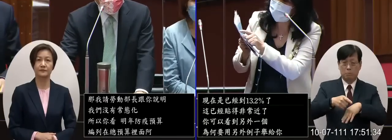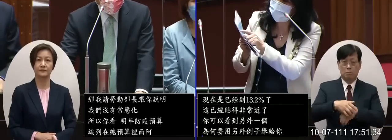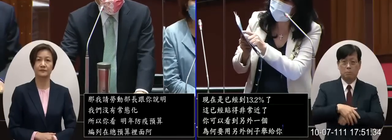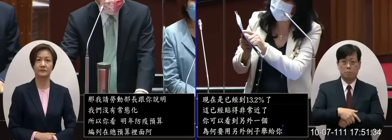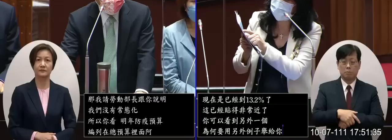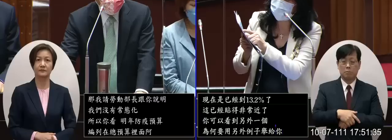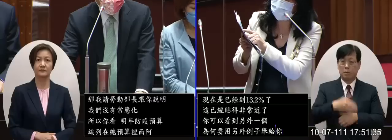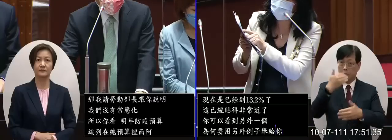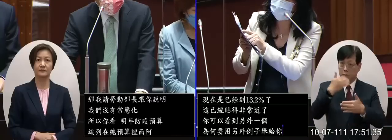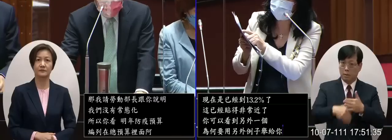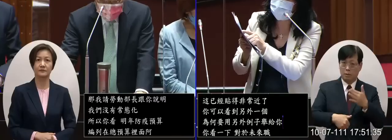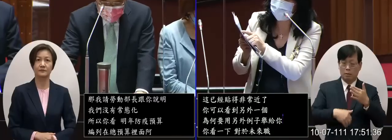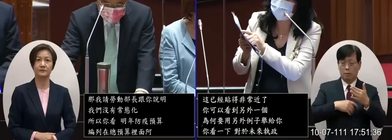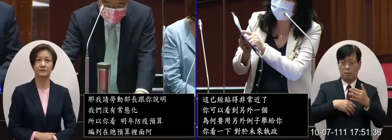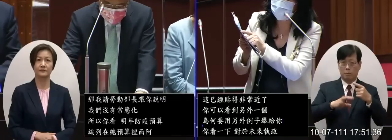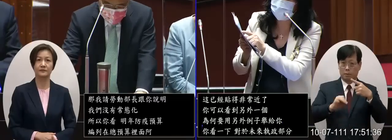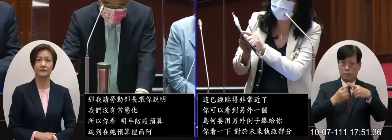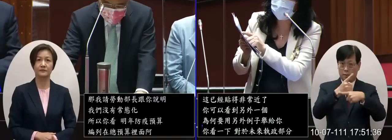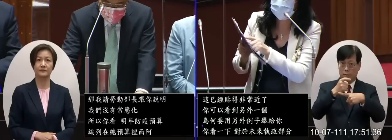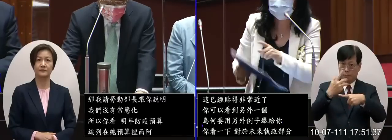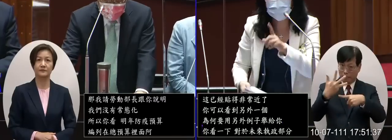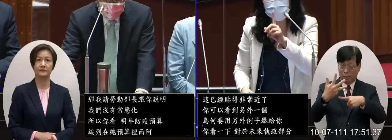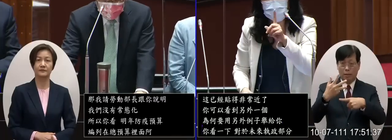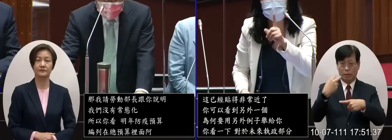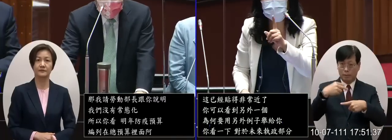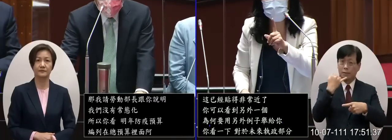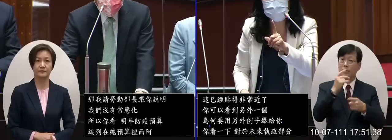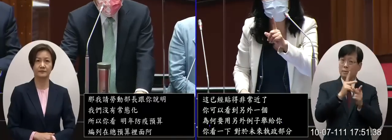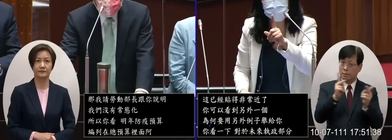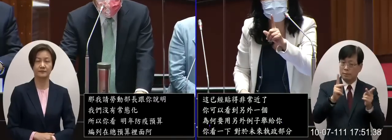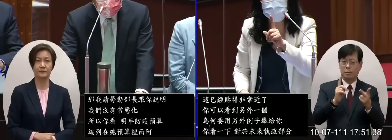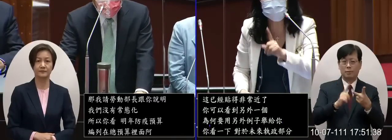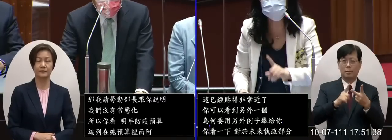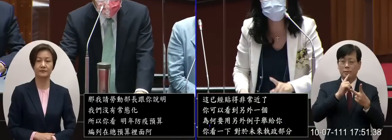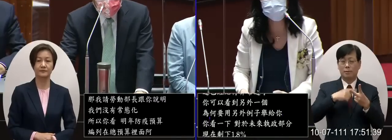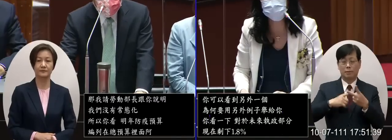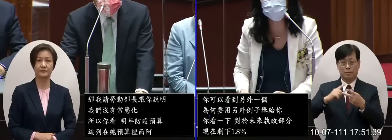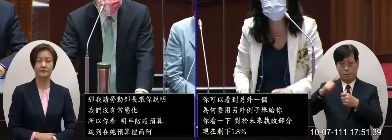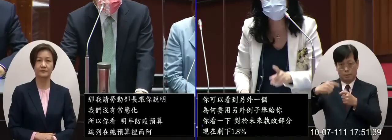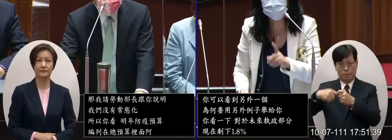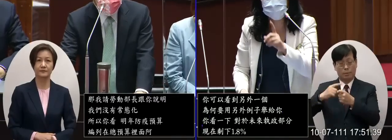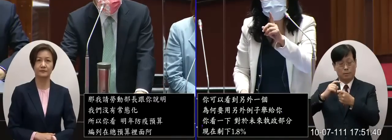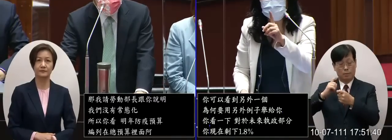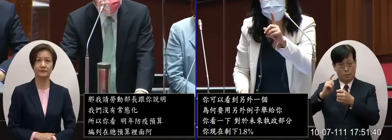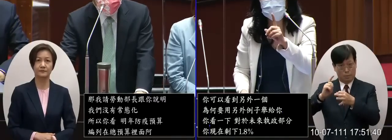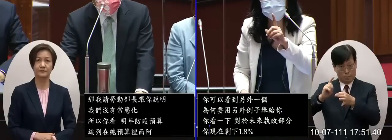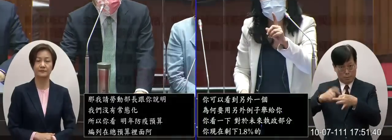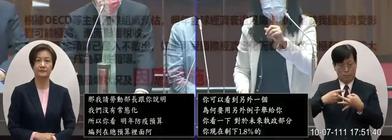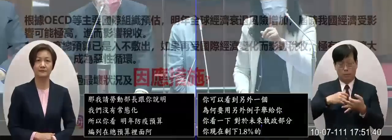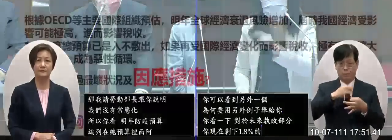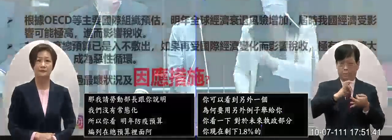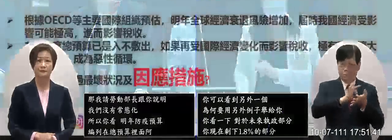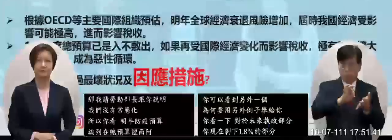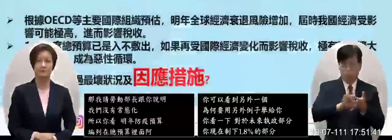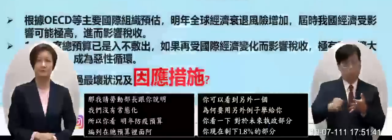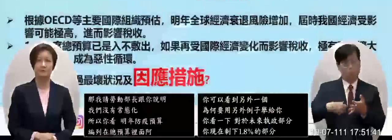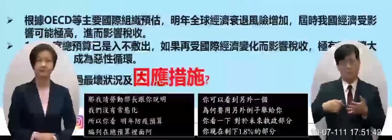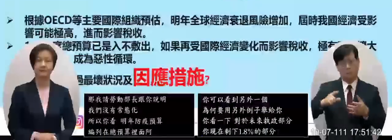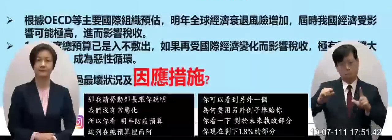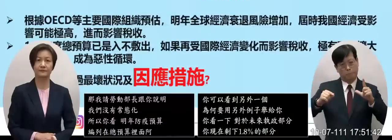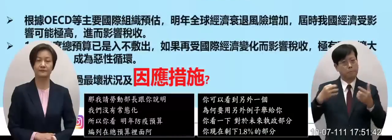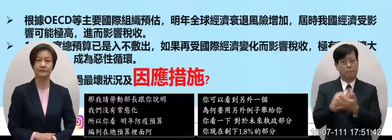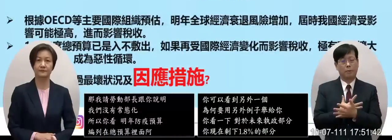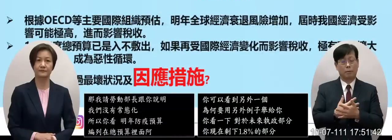你现在剩下1.8%的部分，然后还有你的税入跟税出呢，你的是入不敷出